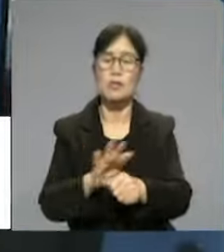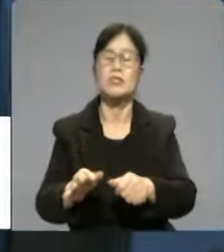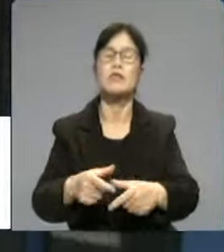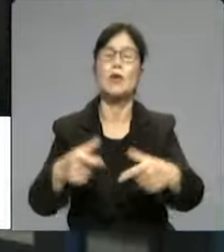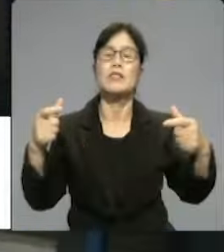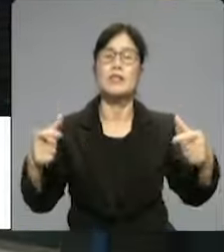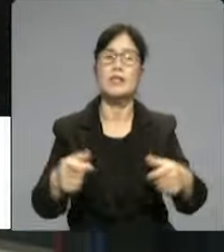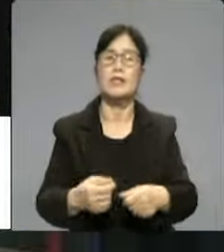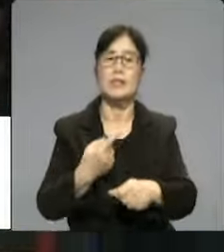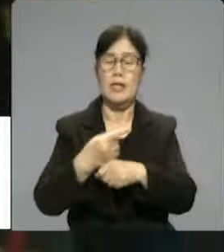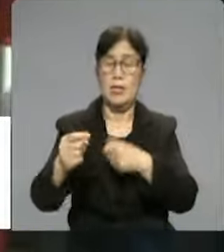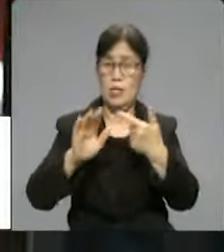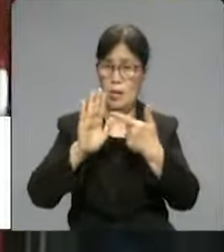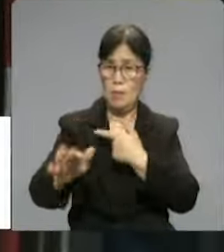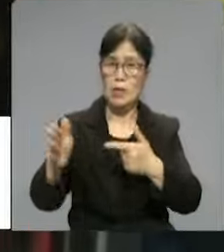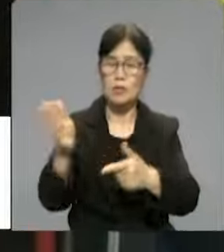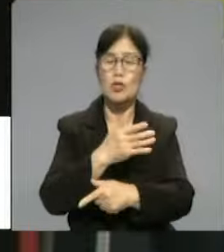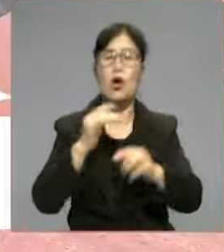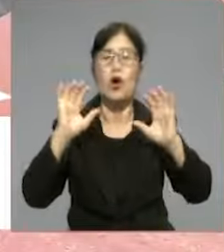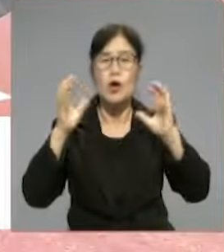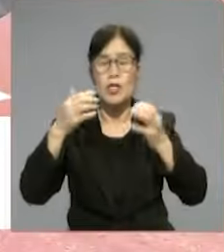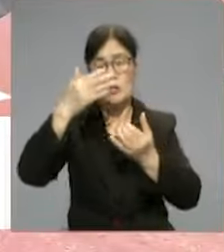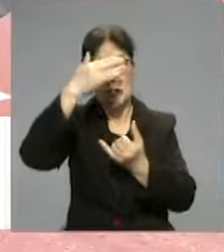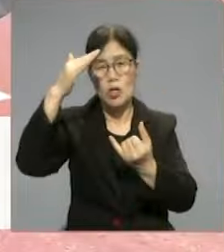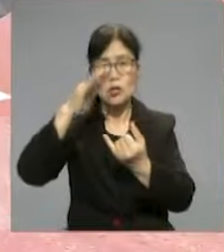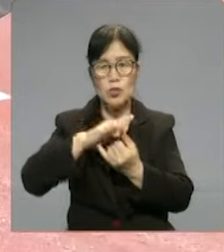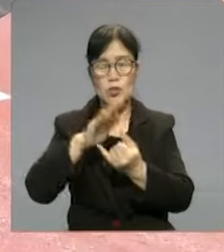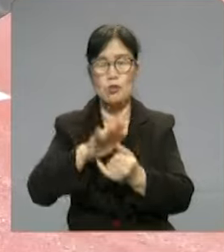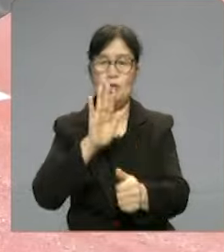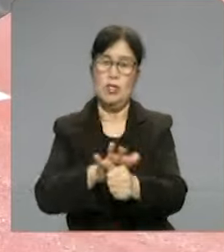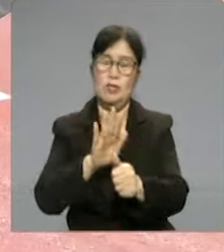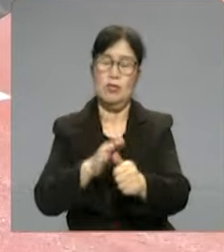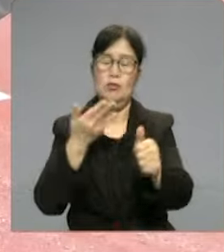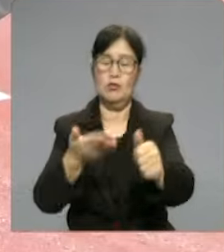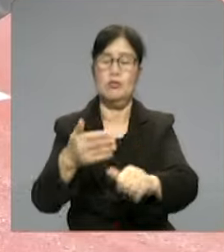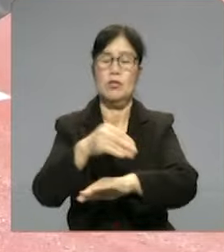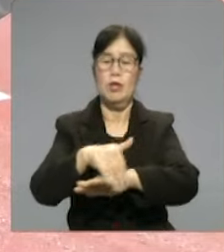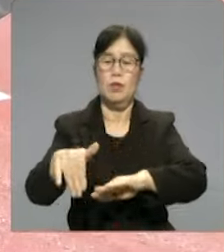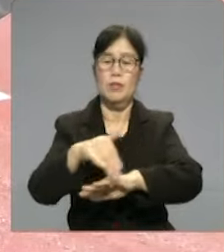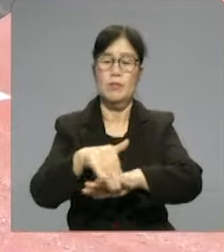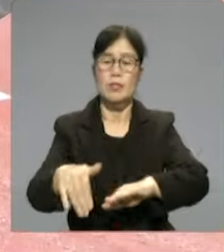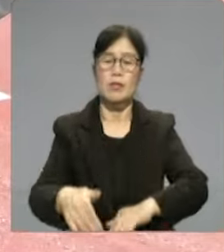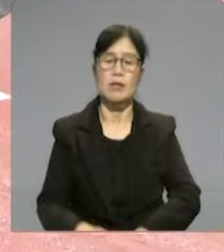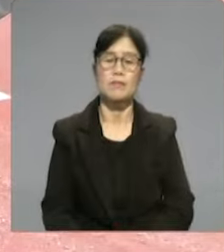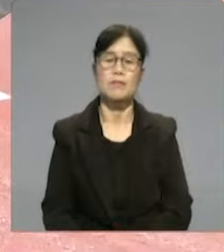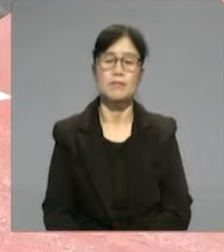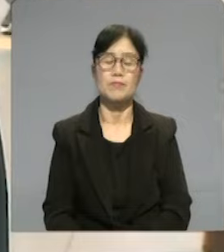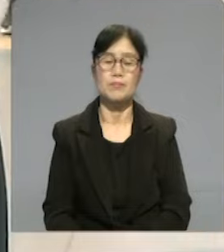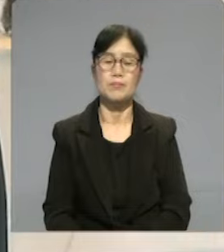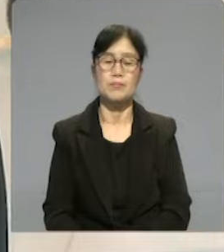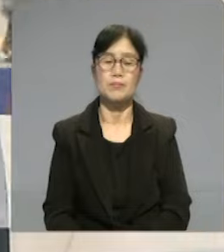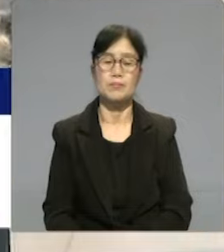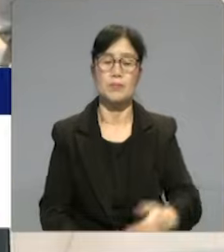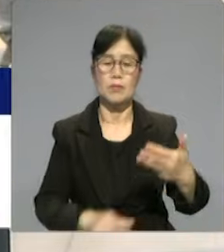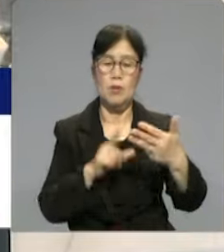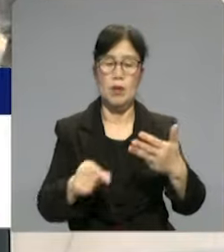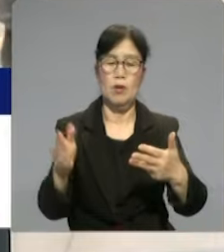확대되고 내년 하반기부터 어린이와 청소년도 혜택을 받을 전망입니다. 올